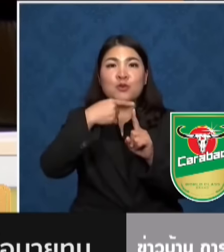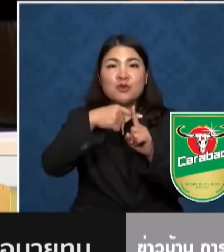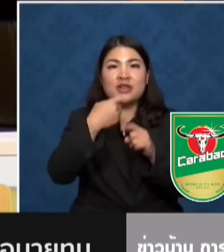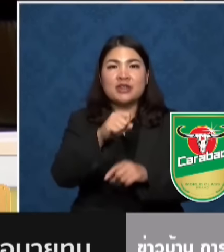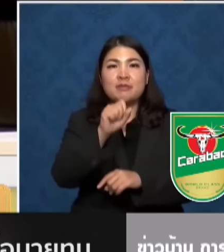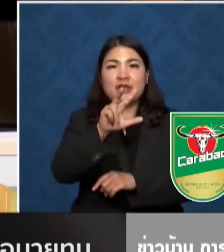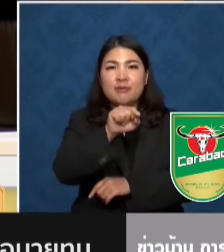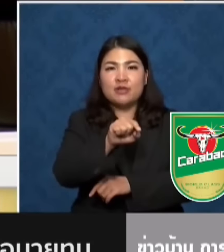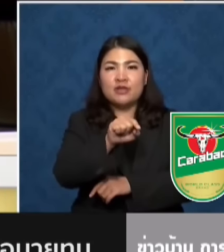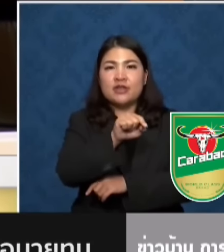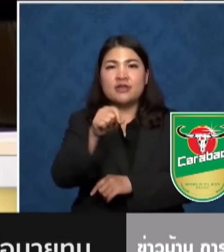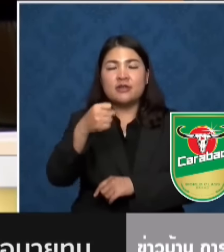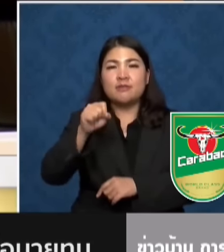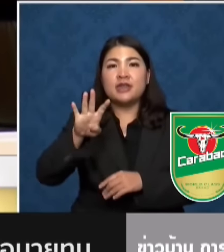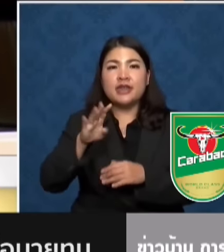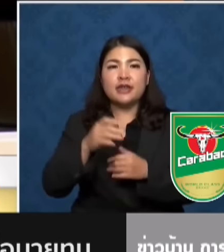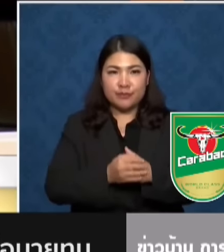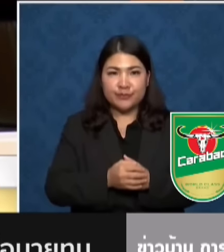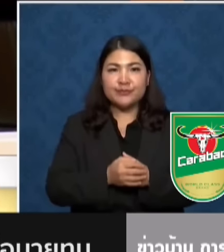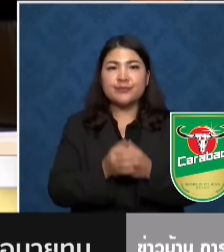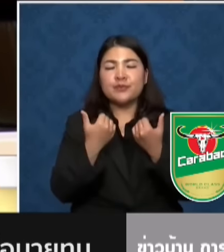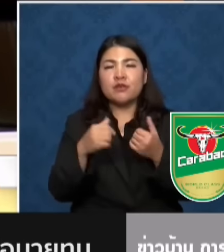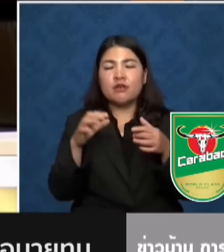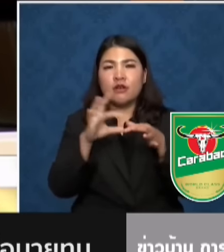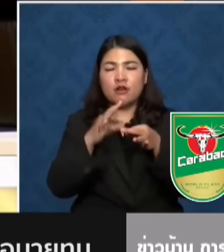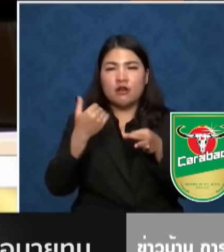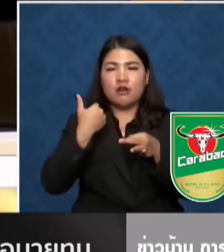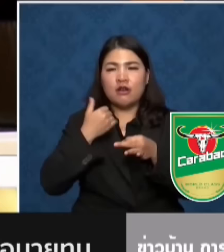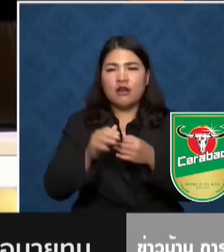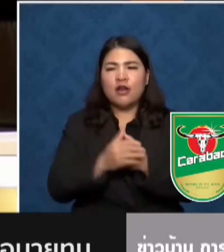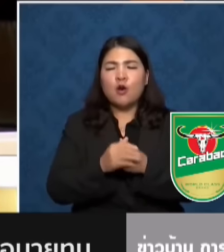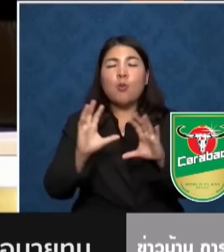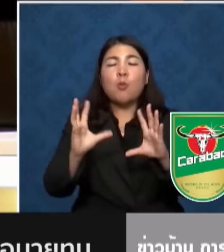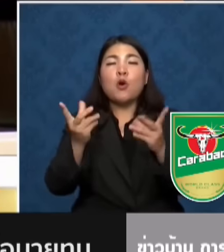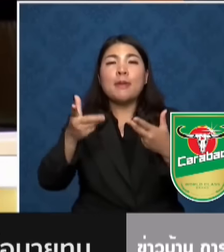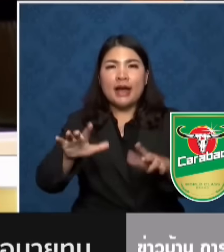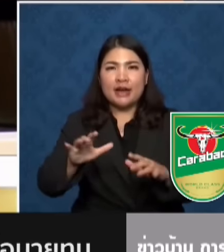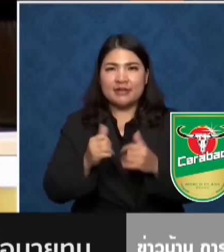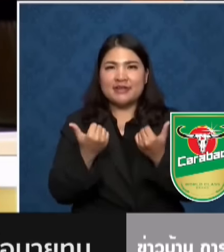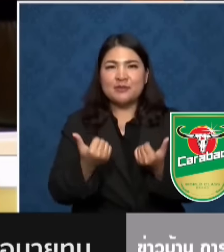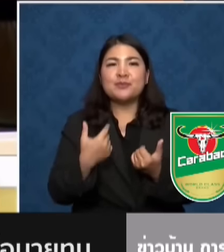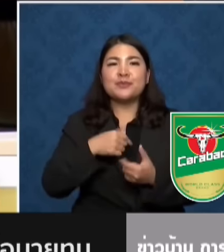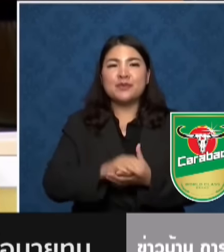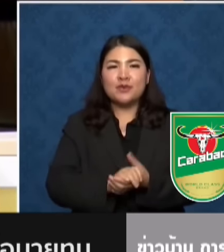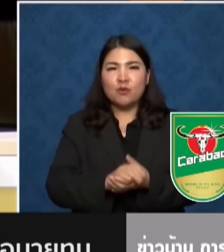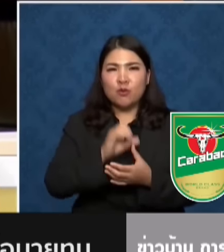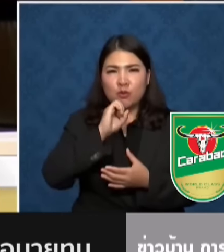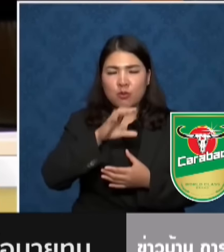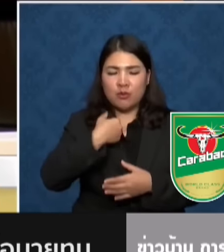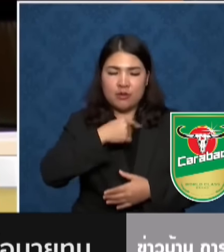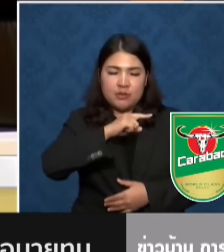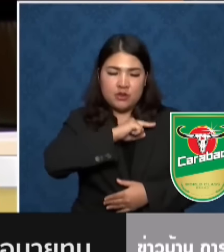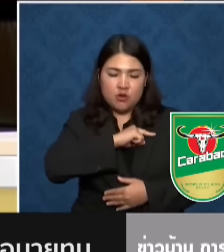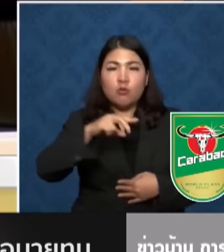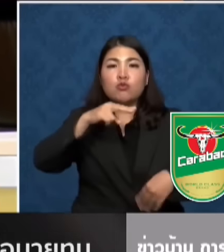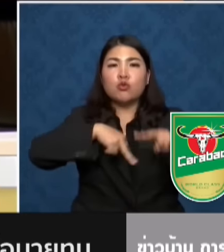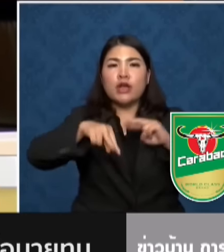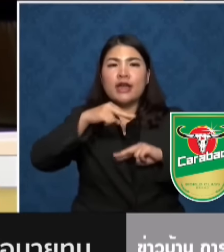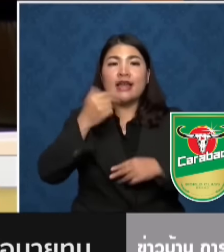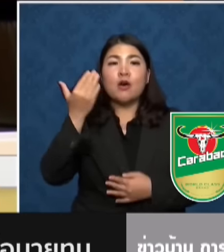ฐานก็ยื่นปปช.มา ครับ น ี่โตกันไปกันมา ใช่ ครับแล้วก็หลังจากคุณสุประโชคเสร็จก็มีอีกหลายคนมีอาจารย์สุรเชษ